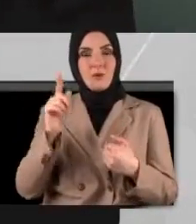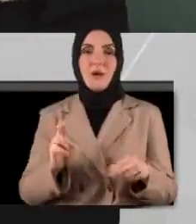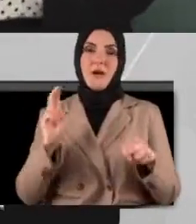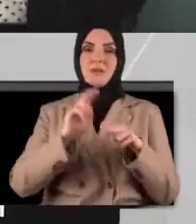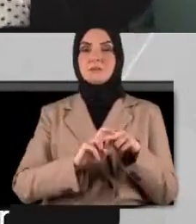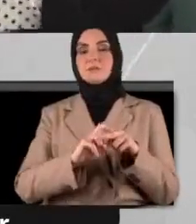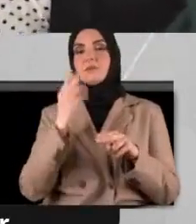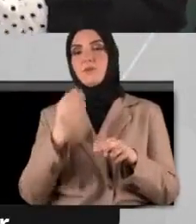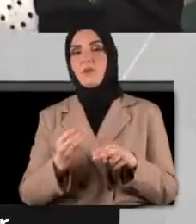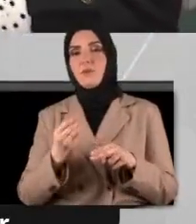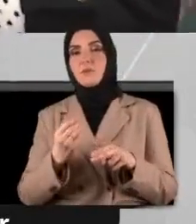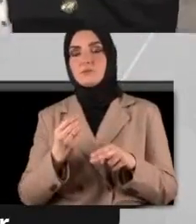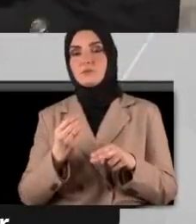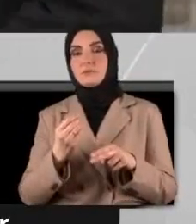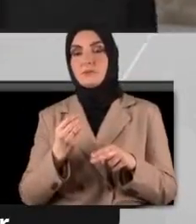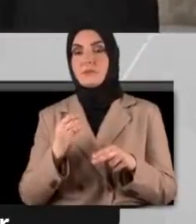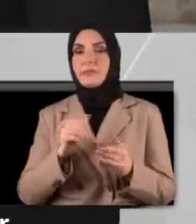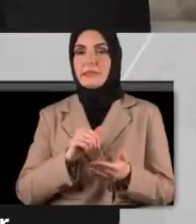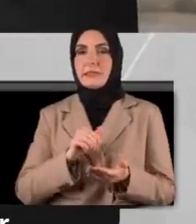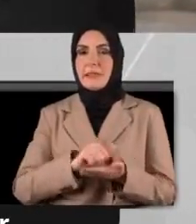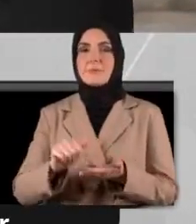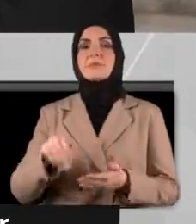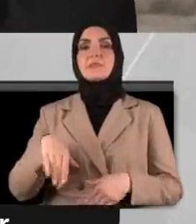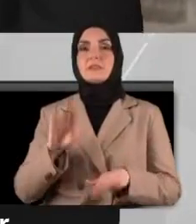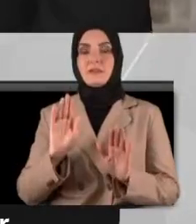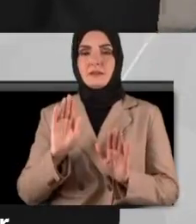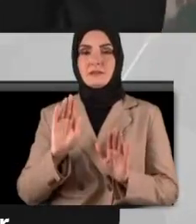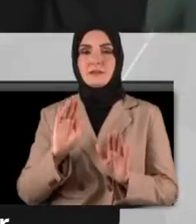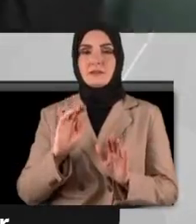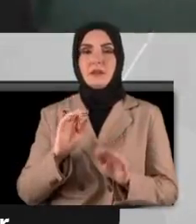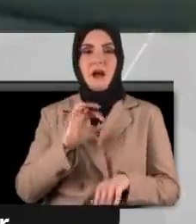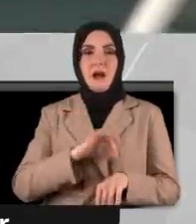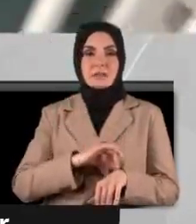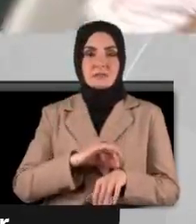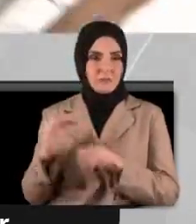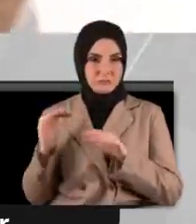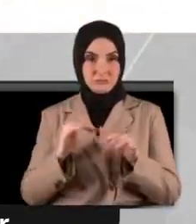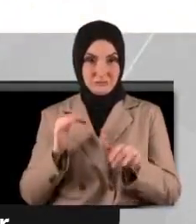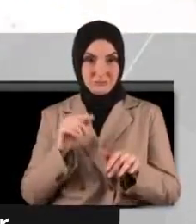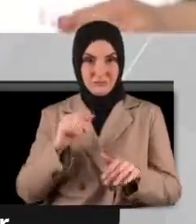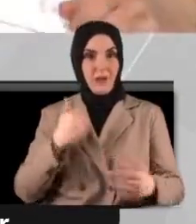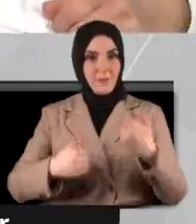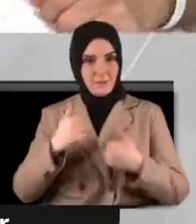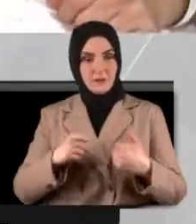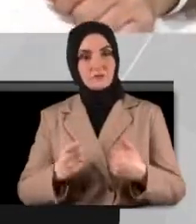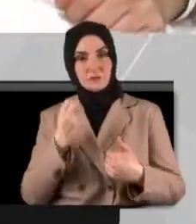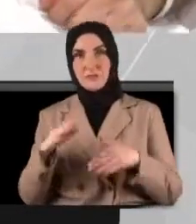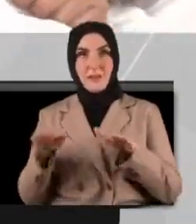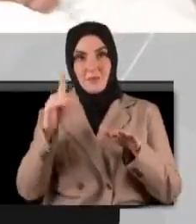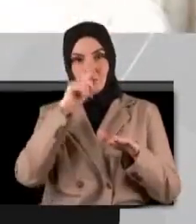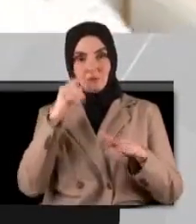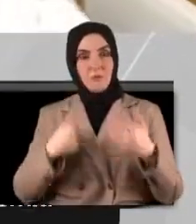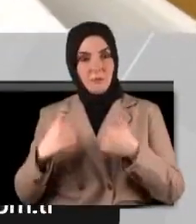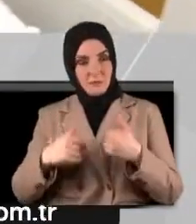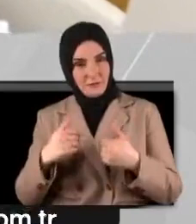an aslında bizi zorlayacak düzeyde değil hasta yükümüz. Aslında bir yandan önemli ameliyatlarımızı sürdürebiliyoruz. Normal hastalarımızı da